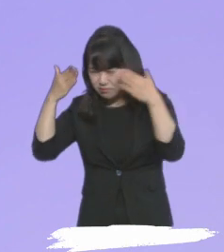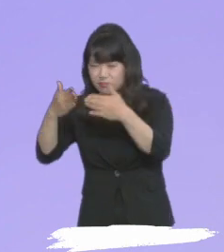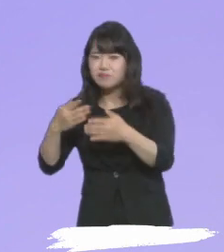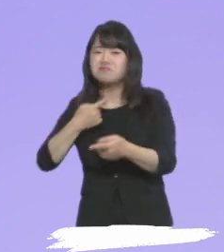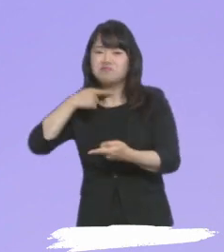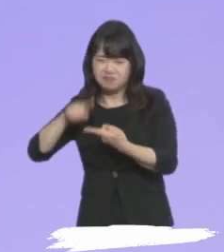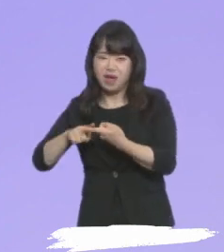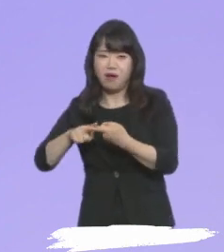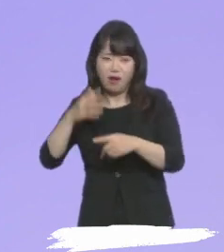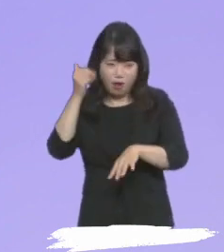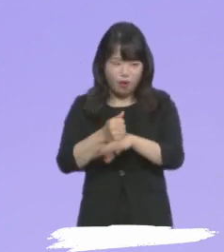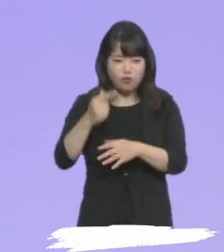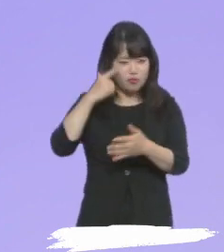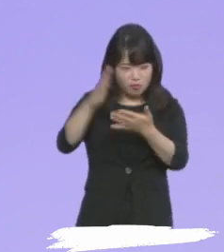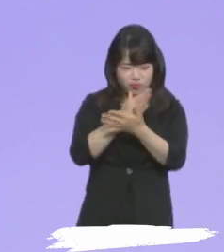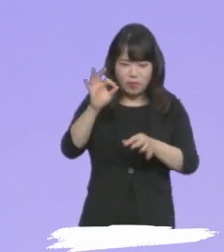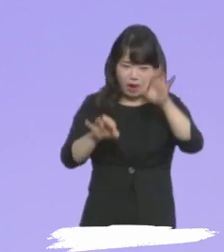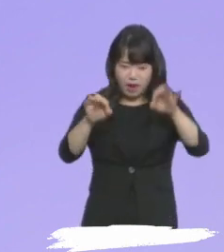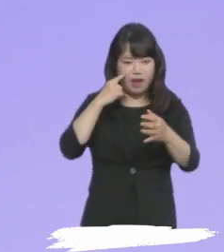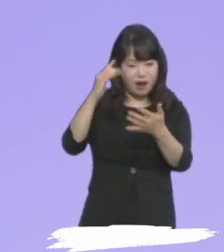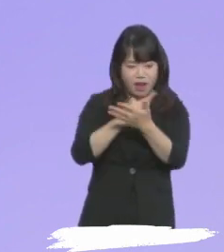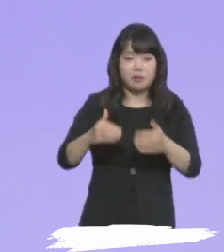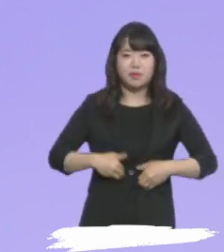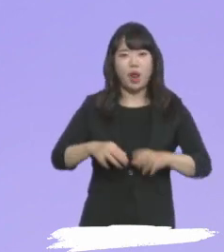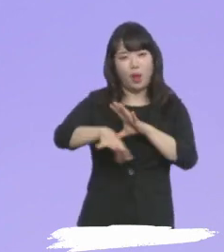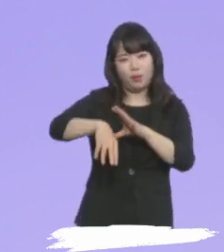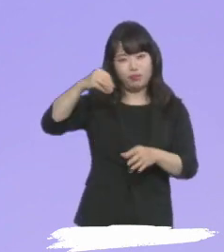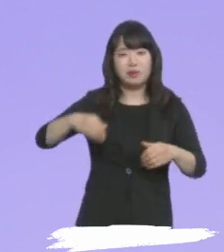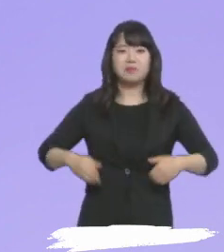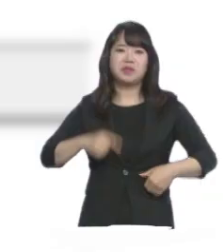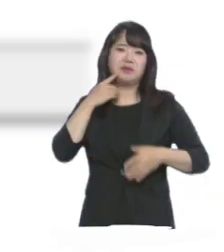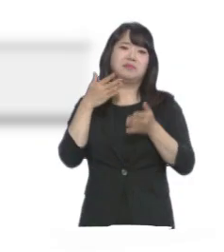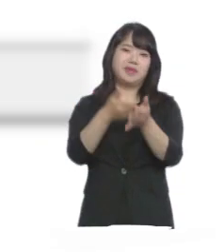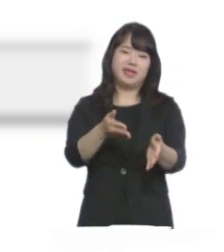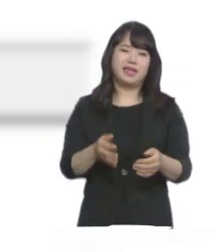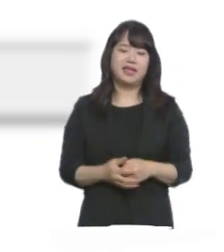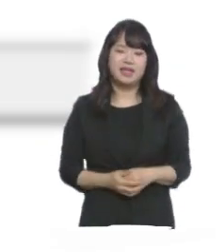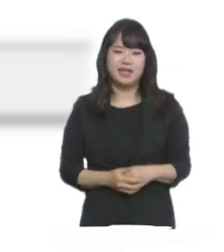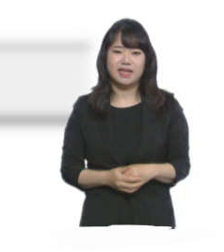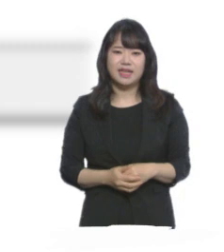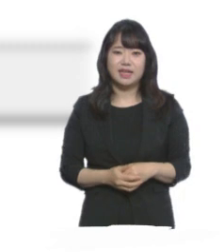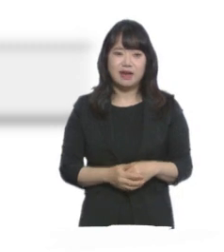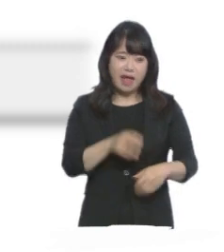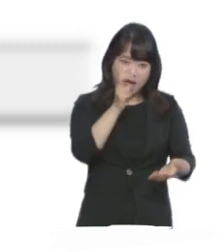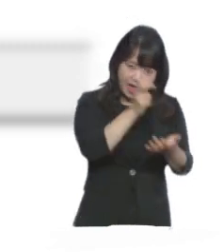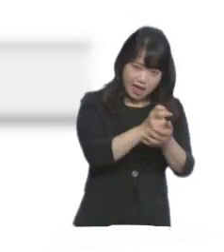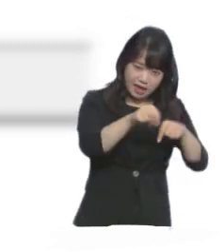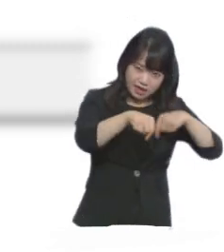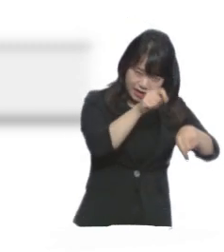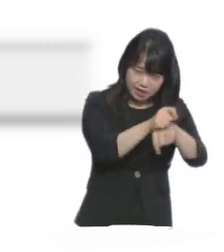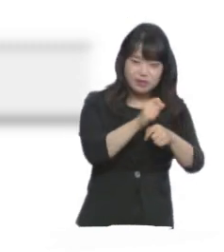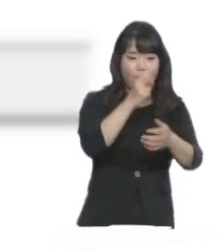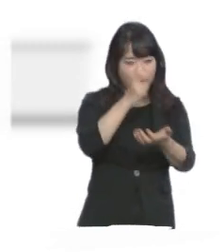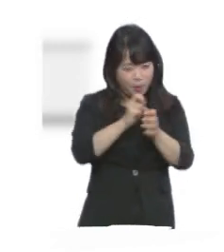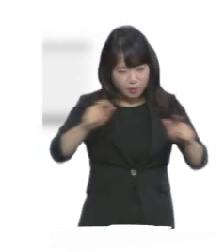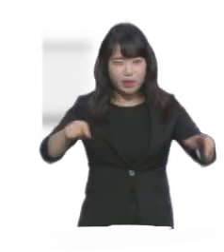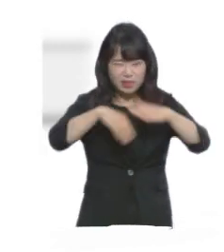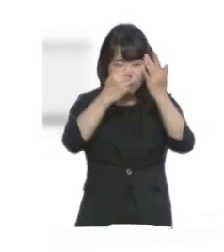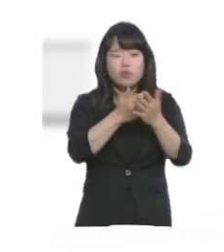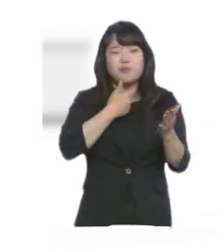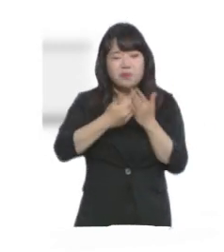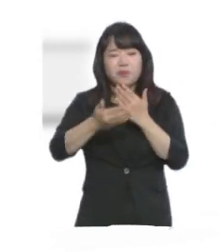선호하자 공평하게 배정하자며 뽑기 방식이 나온 겁니다. 행정과 법무, 결산 등 지방의회